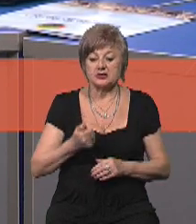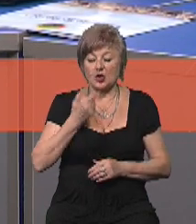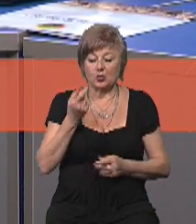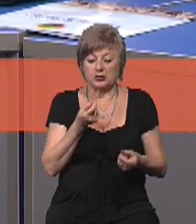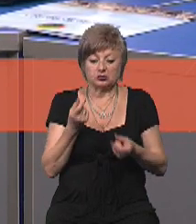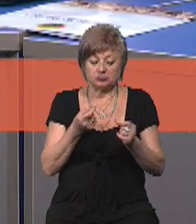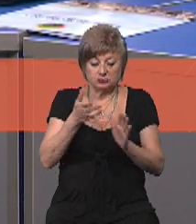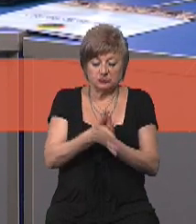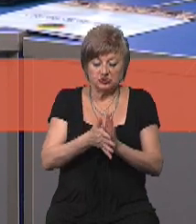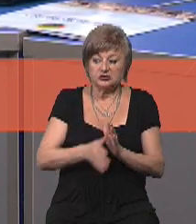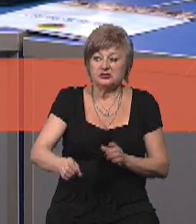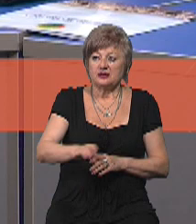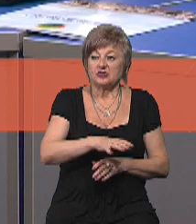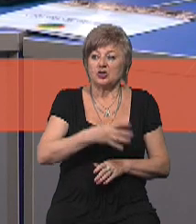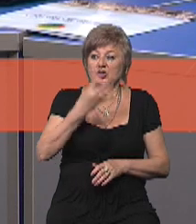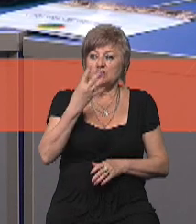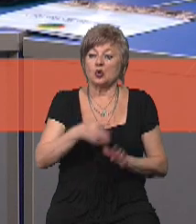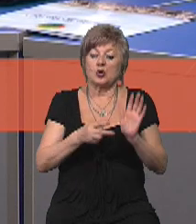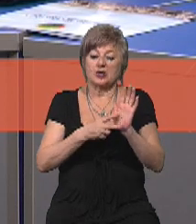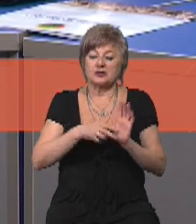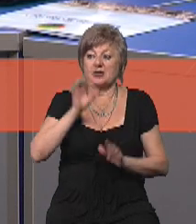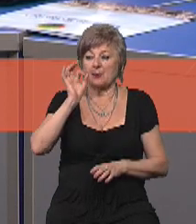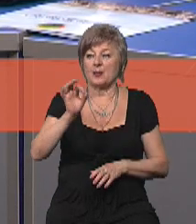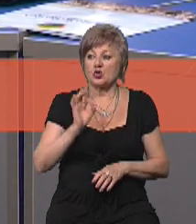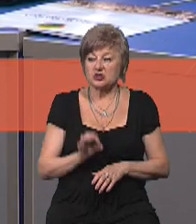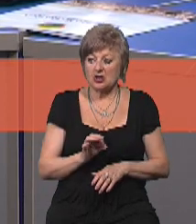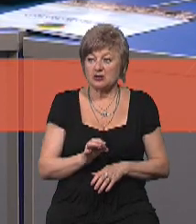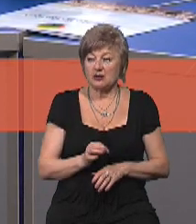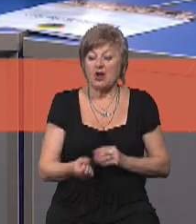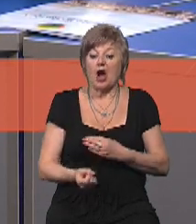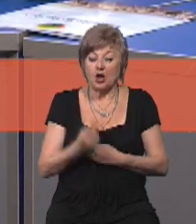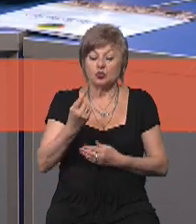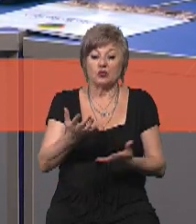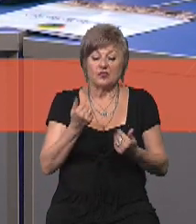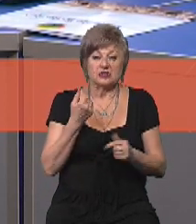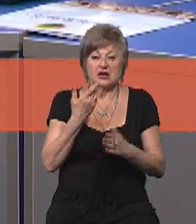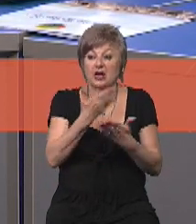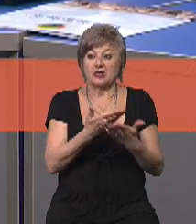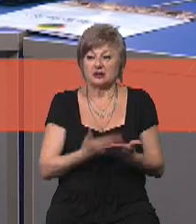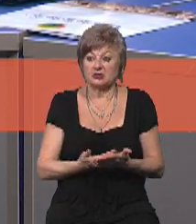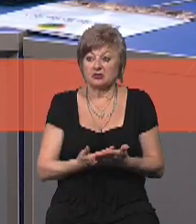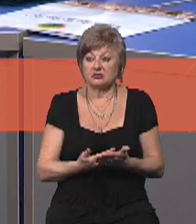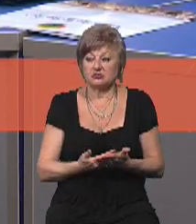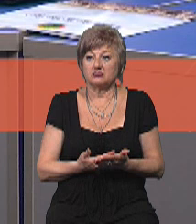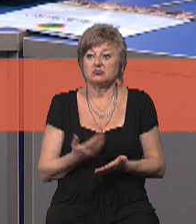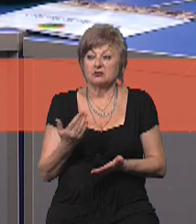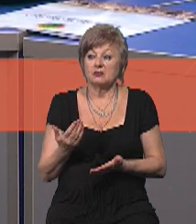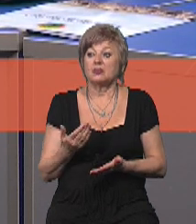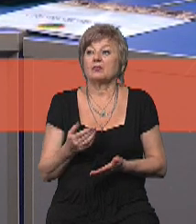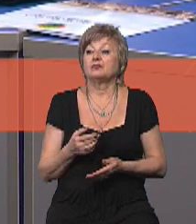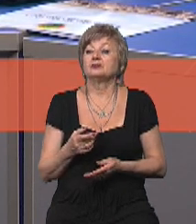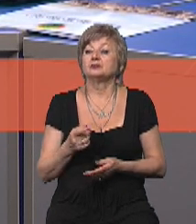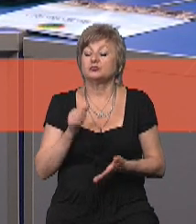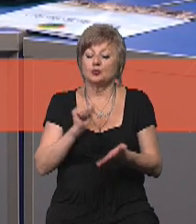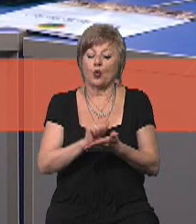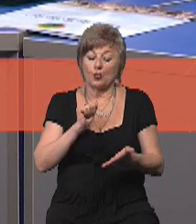в атмосфере, поделённый 47%, говорил об этом. Откуда вы взяли эти данные, я не знаю. По данным пана Приходько, которые были опубликованы